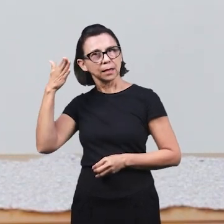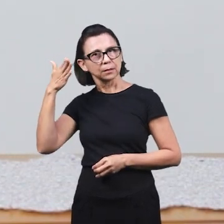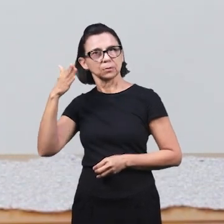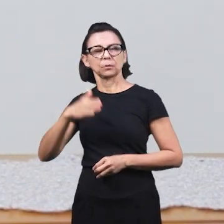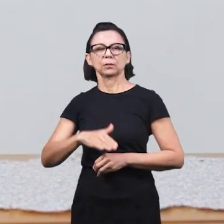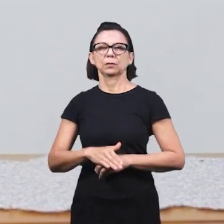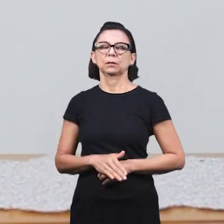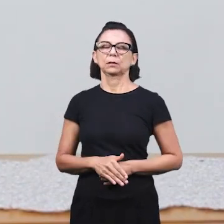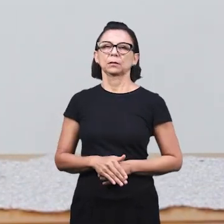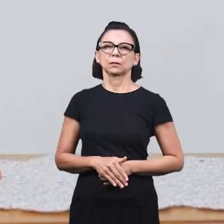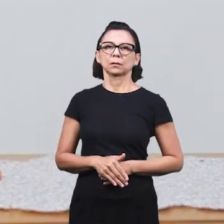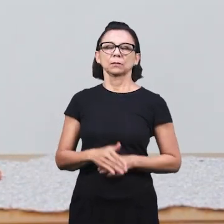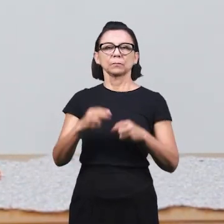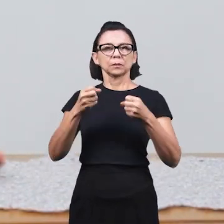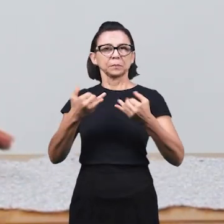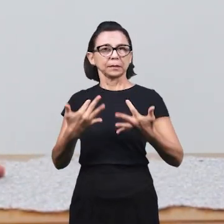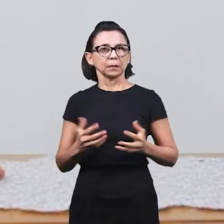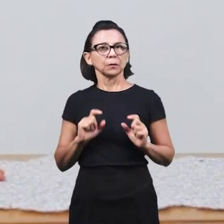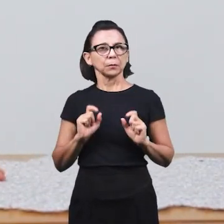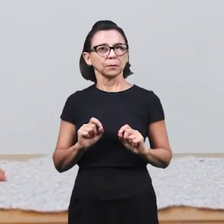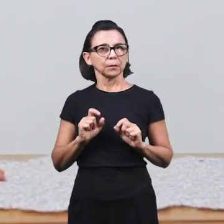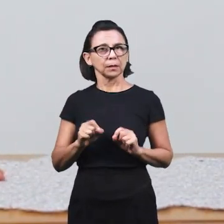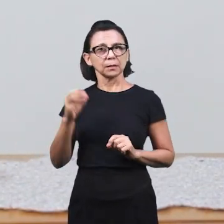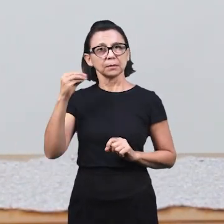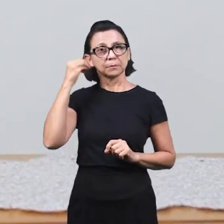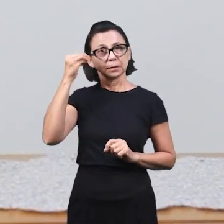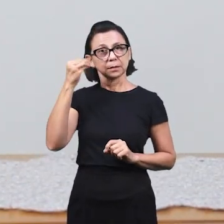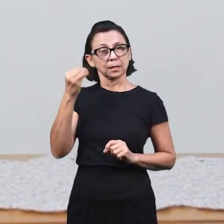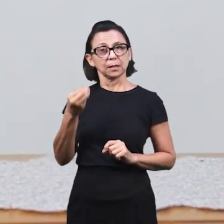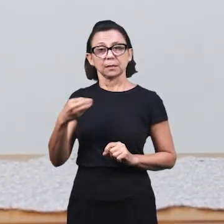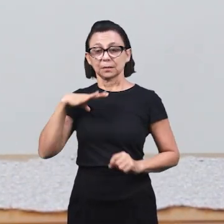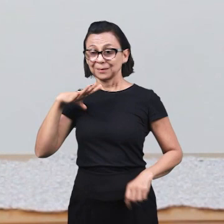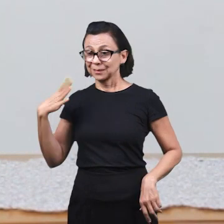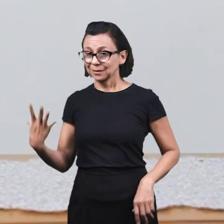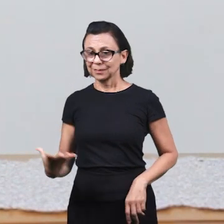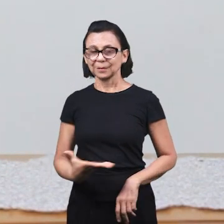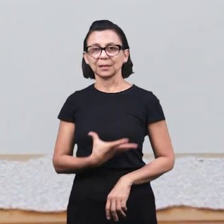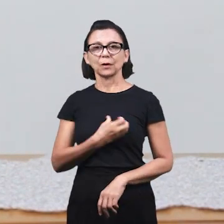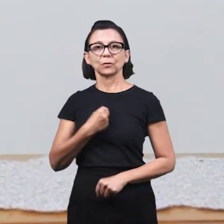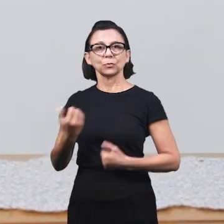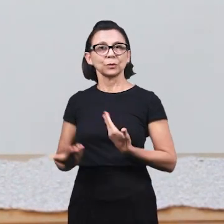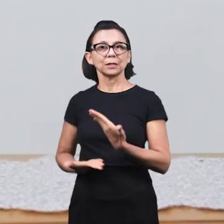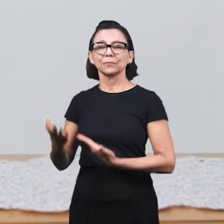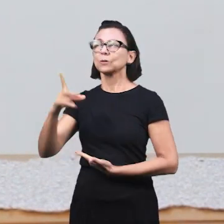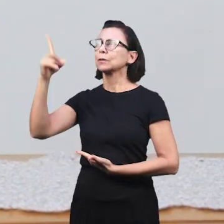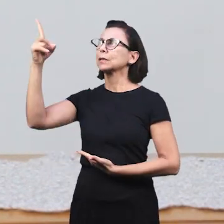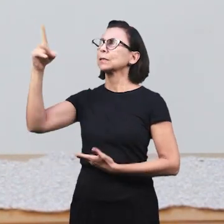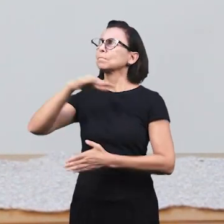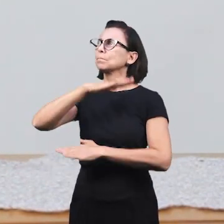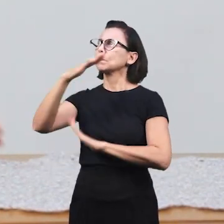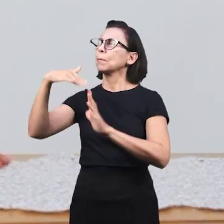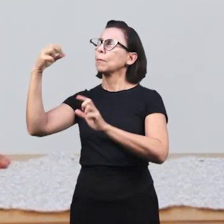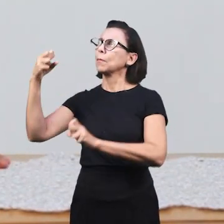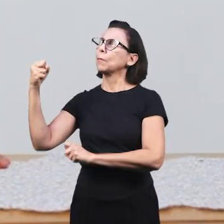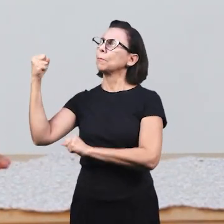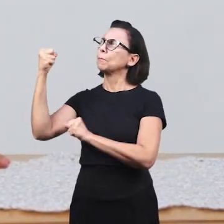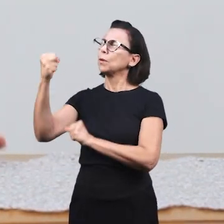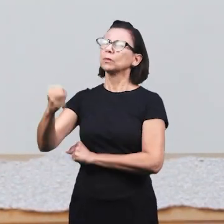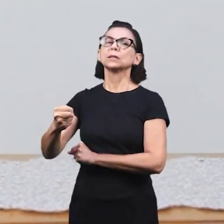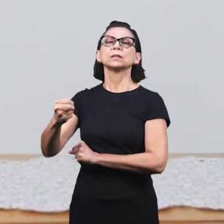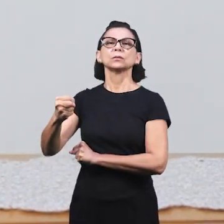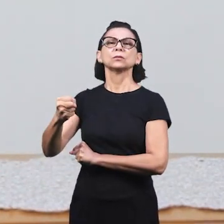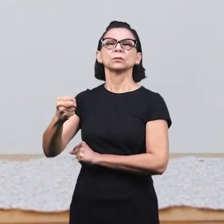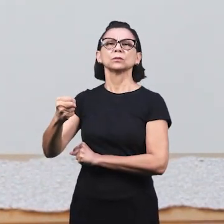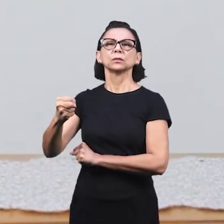этого коротенького слова мы хотим сказать, что наш опыт спасения, мы служим Богу